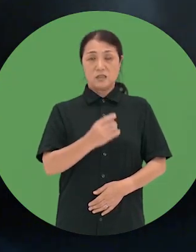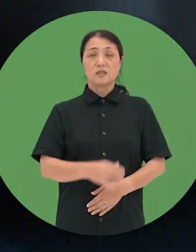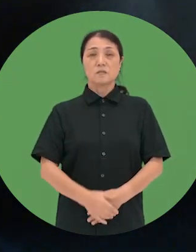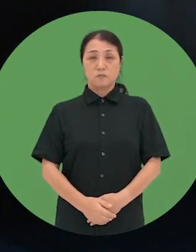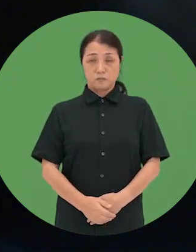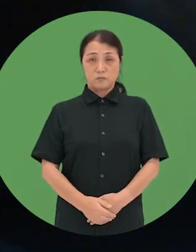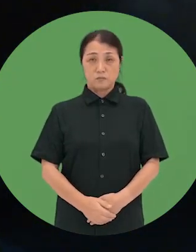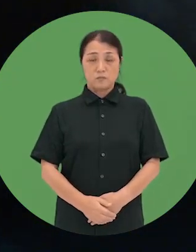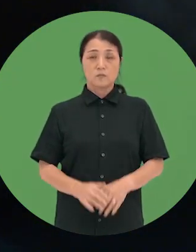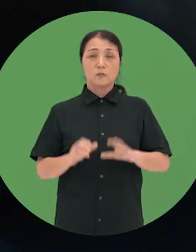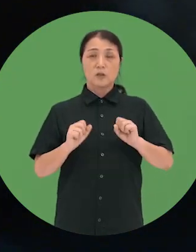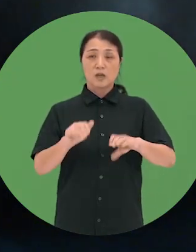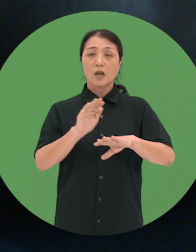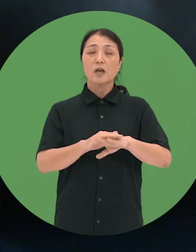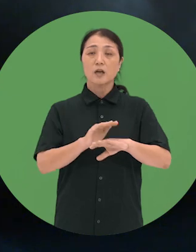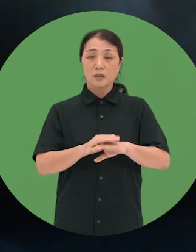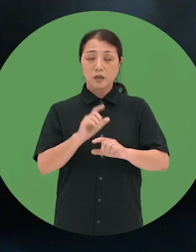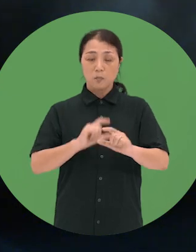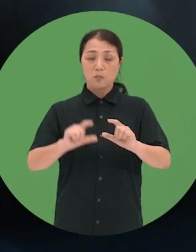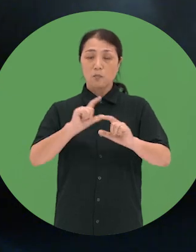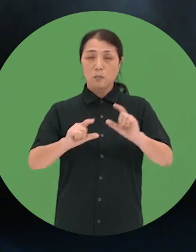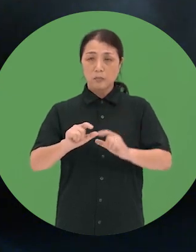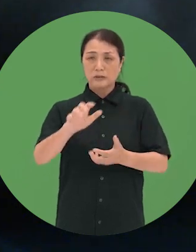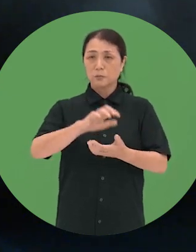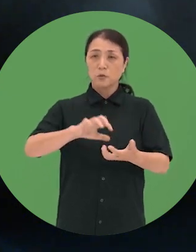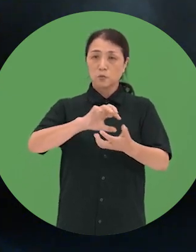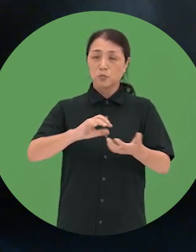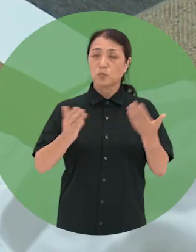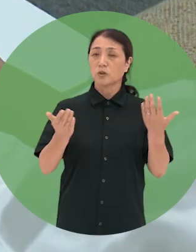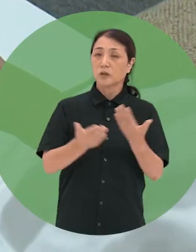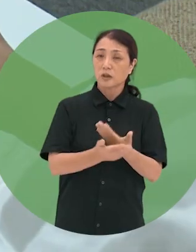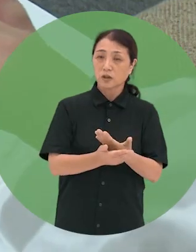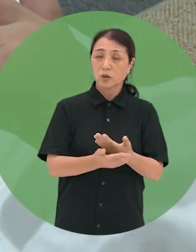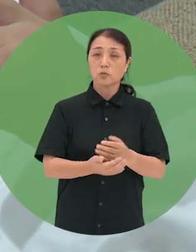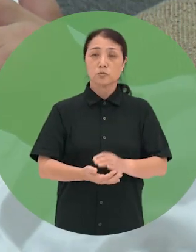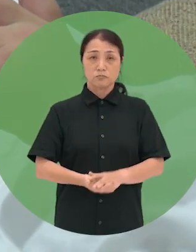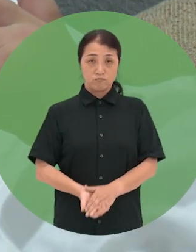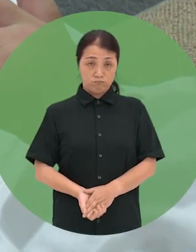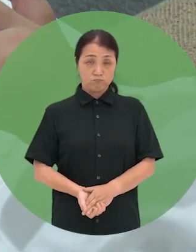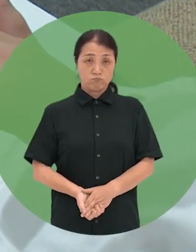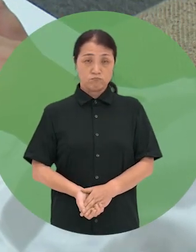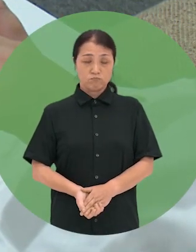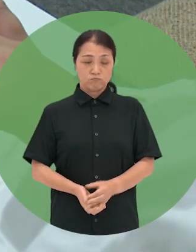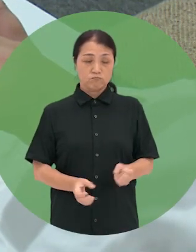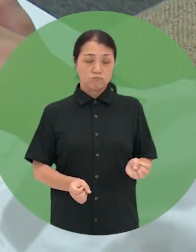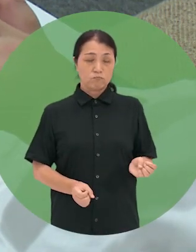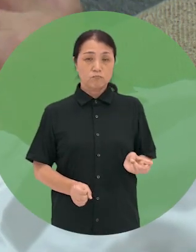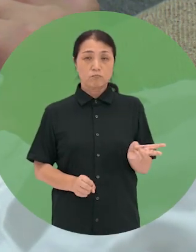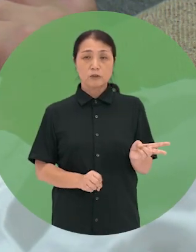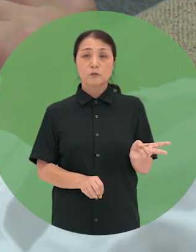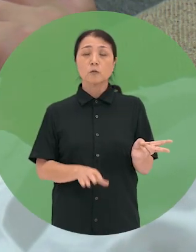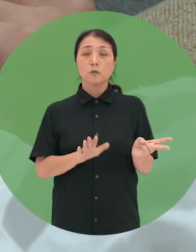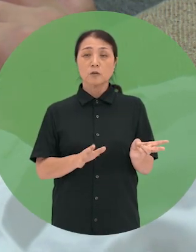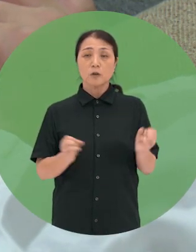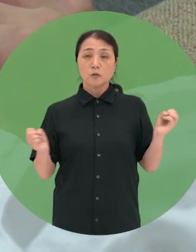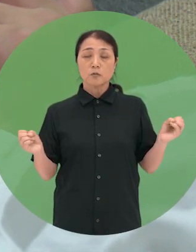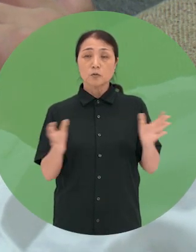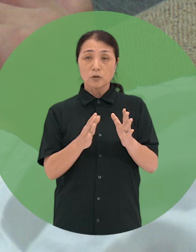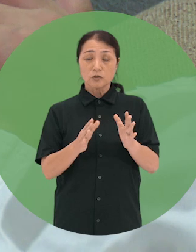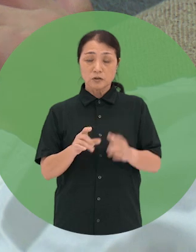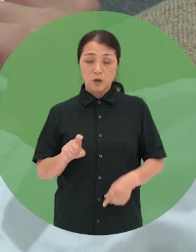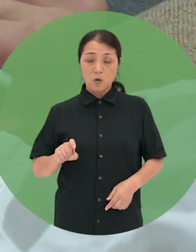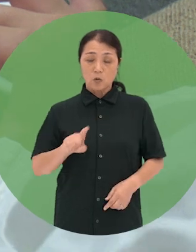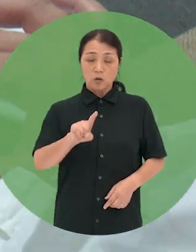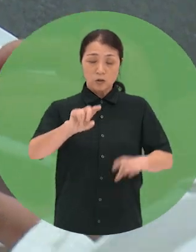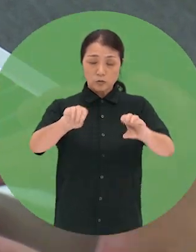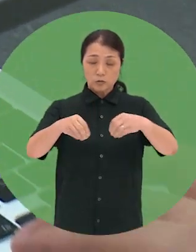手口もますます巧妙になっているらしいね。 パソコン画面に突然ウイルス感染と警告表示